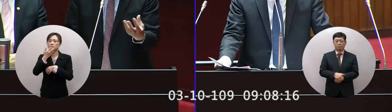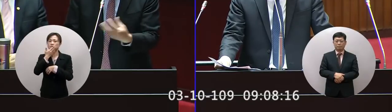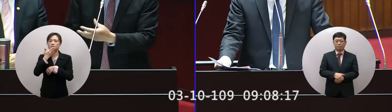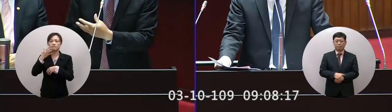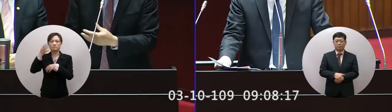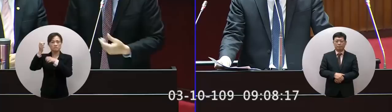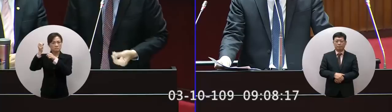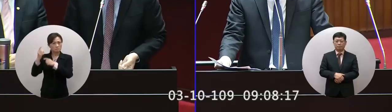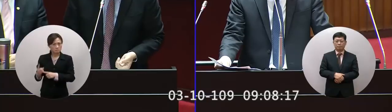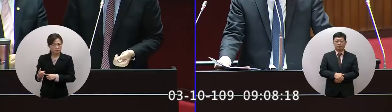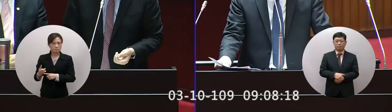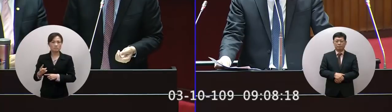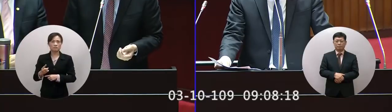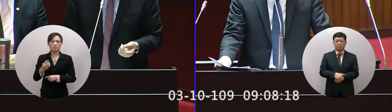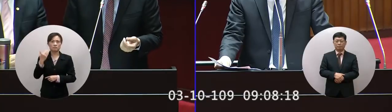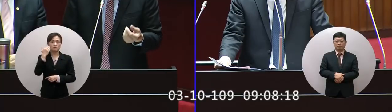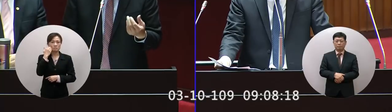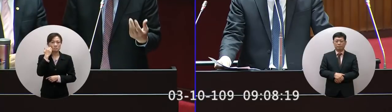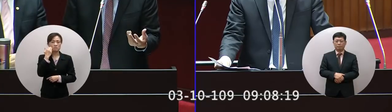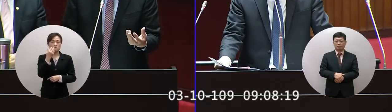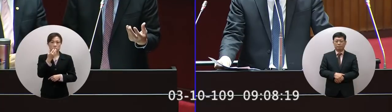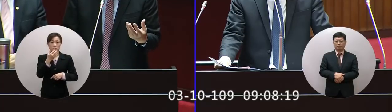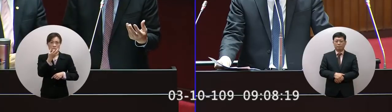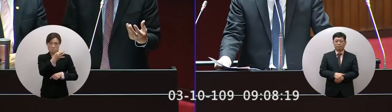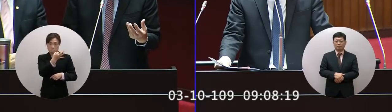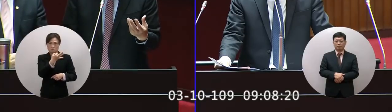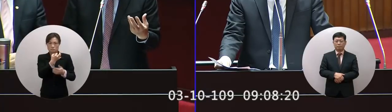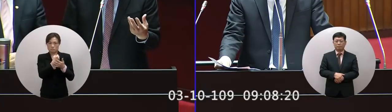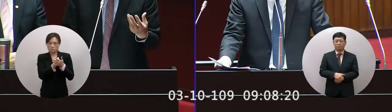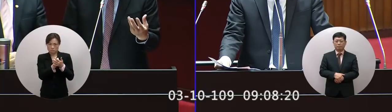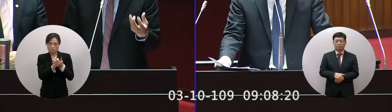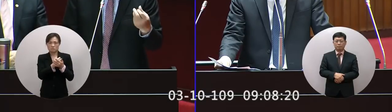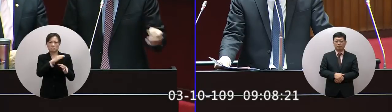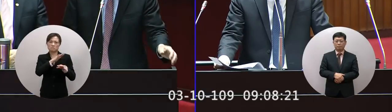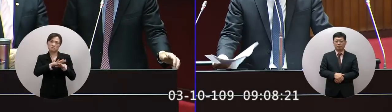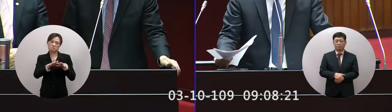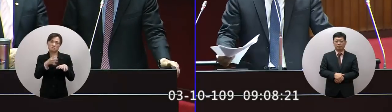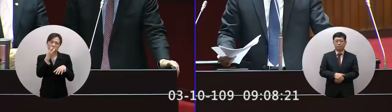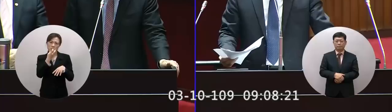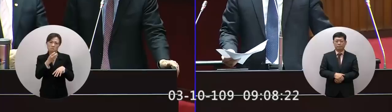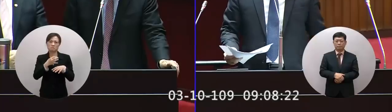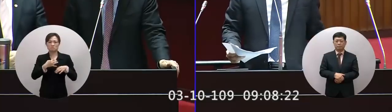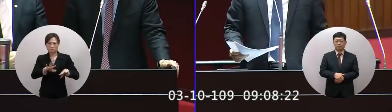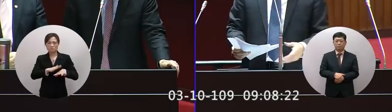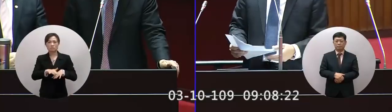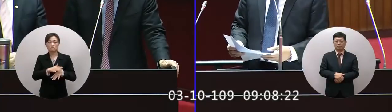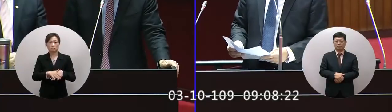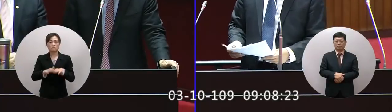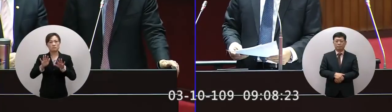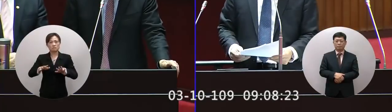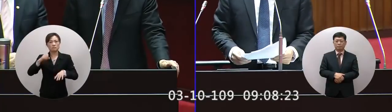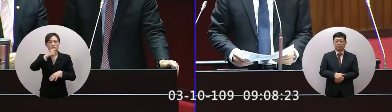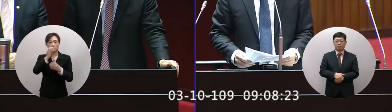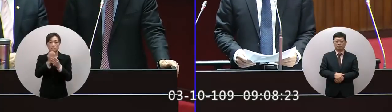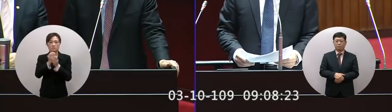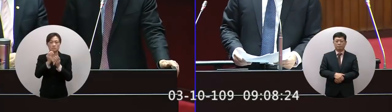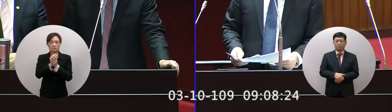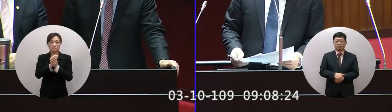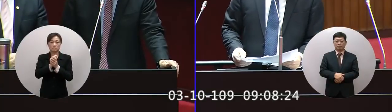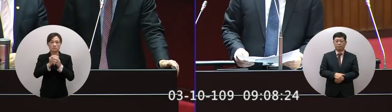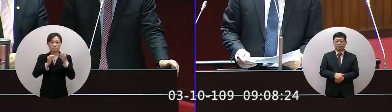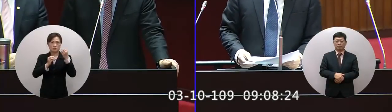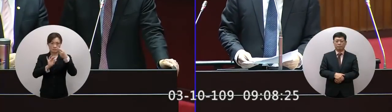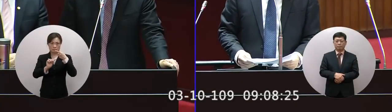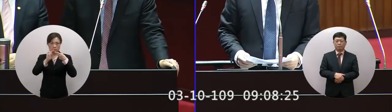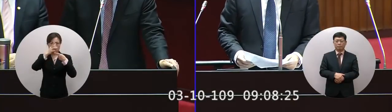手上哈，还甚至会有负利率的状况。那我们的台股的现金殖利率来到 3.9， 事实上是